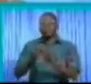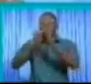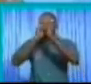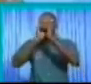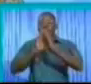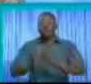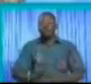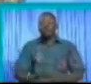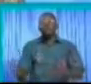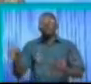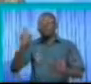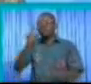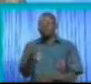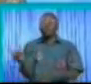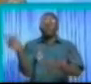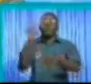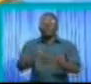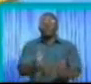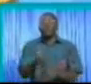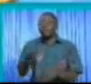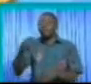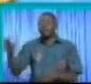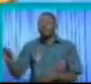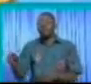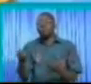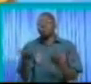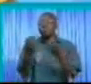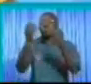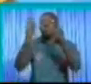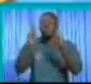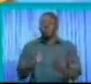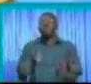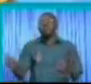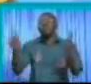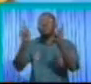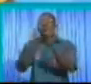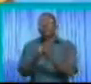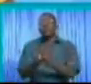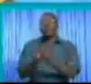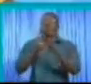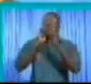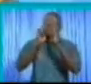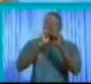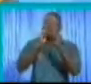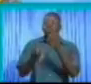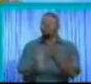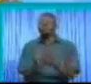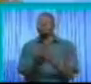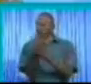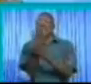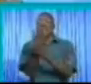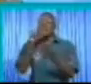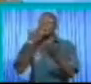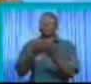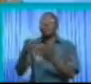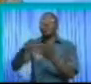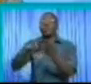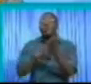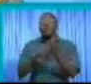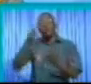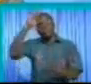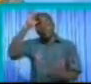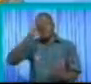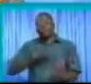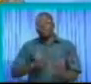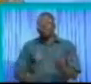de la non-violence. Au Burkina Faso, plusieurs personnalités se sont retrouvées pour échanger sur la promotion des bons rapports humains et cela